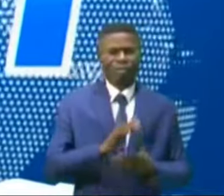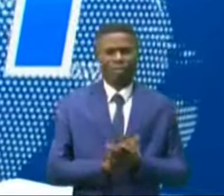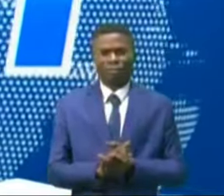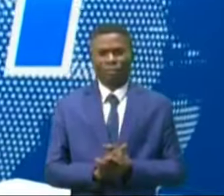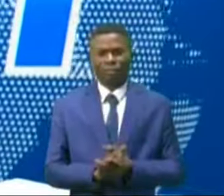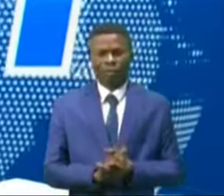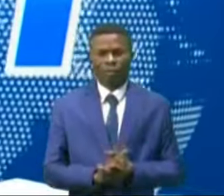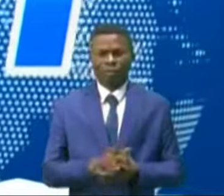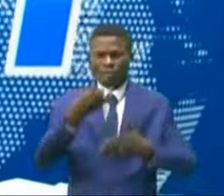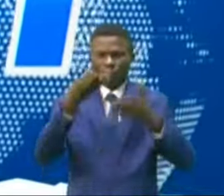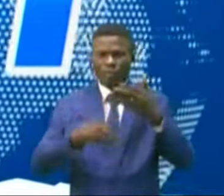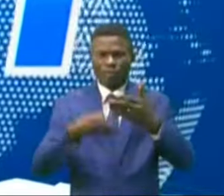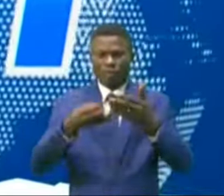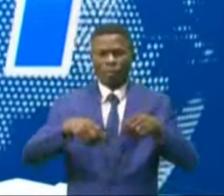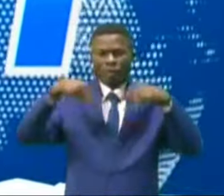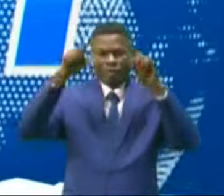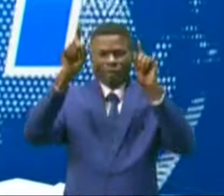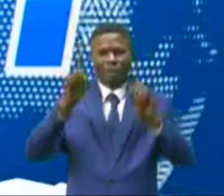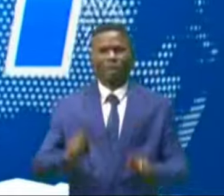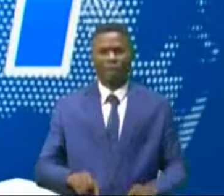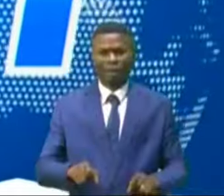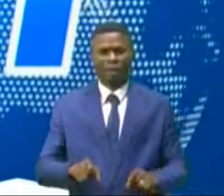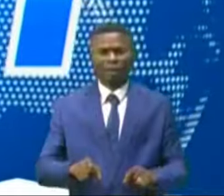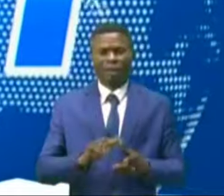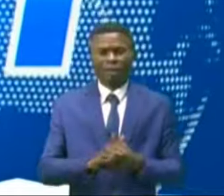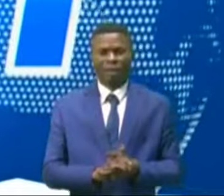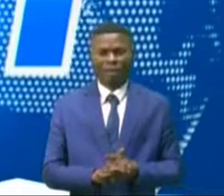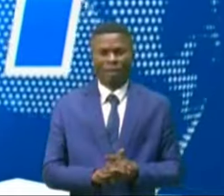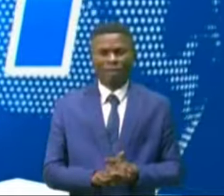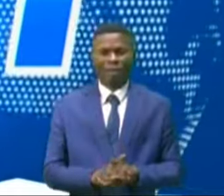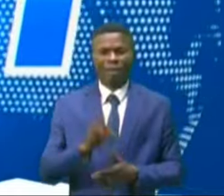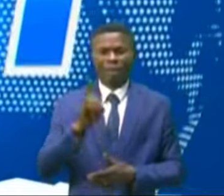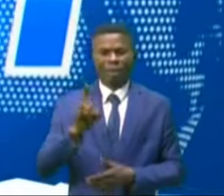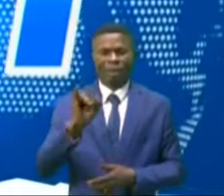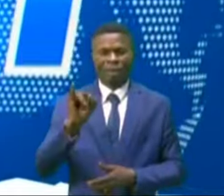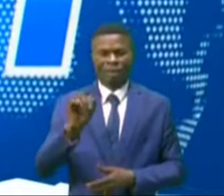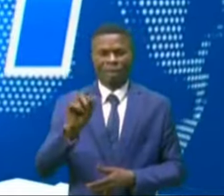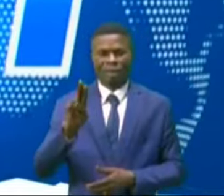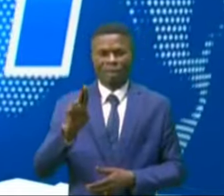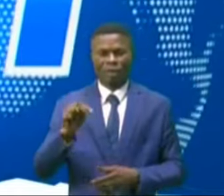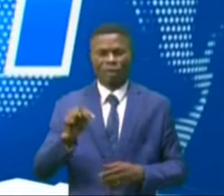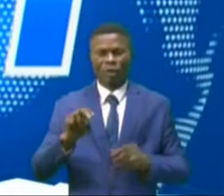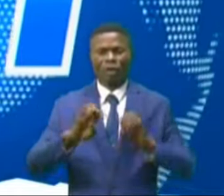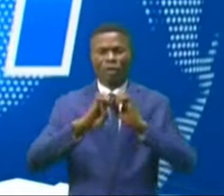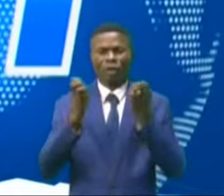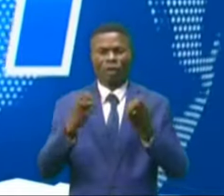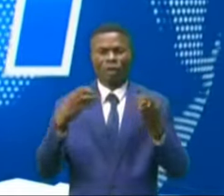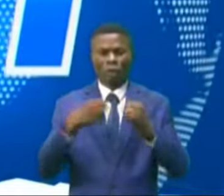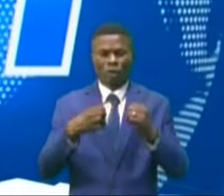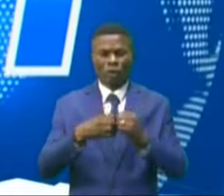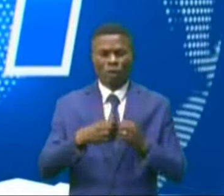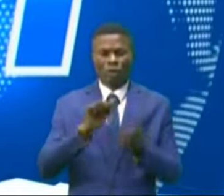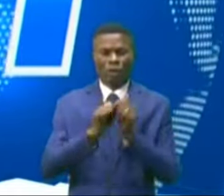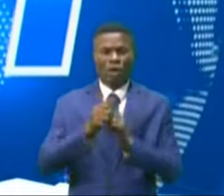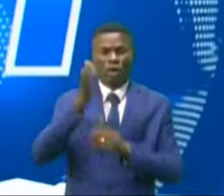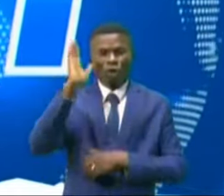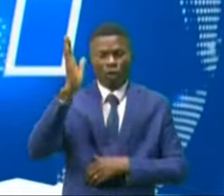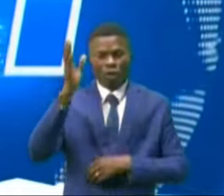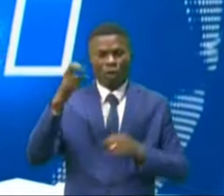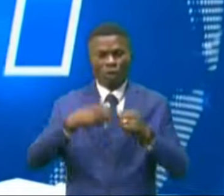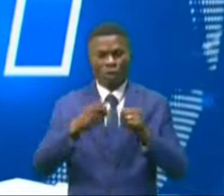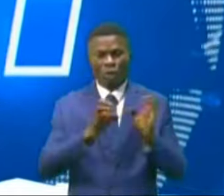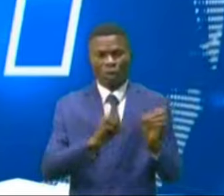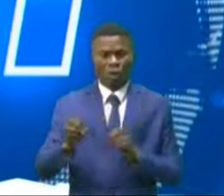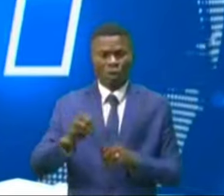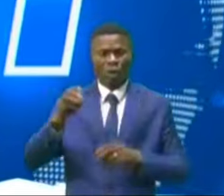La 7e édition de DRC Énergie, cette conférence sur l'énergie, s'est tenue